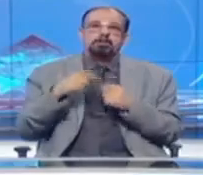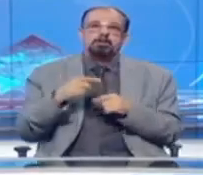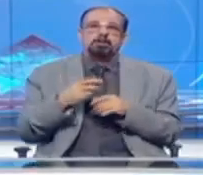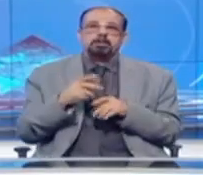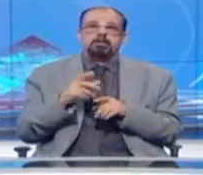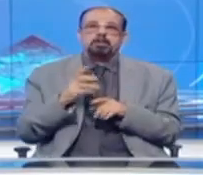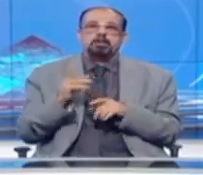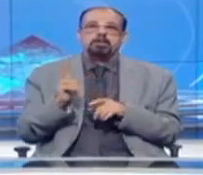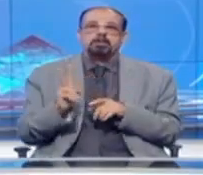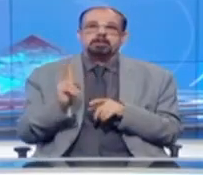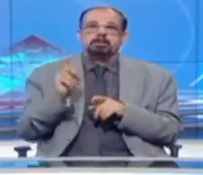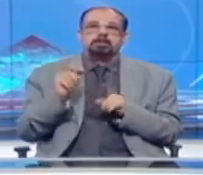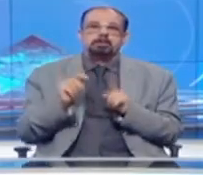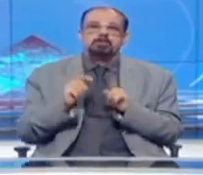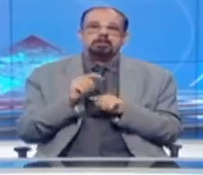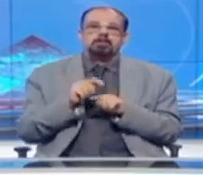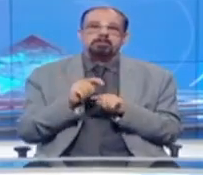بنسبة